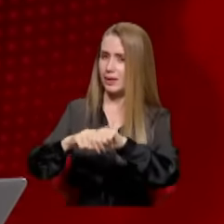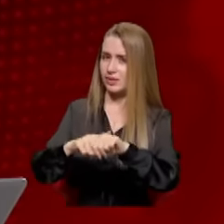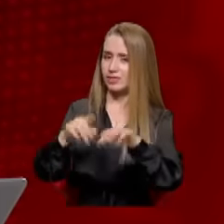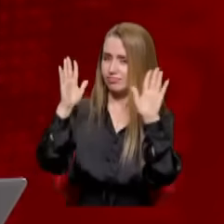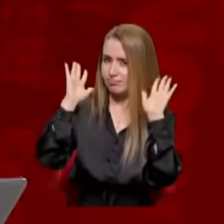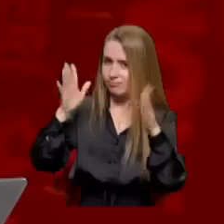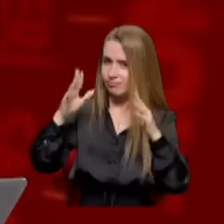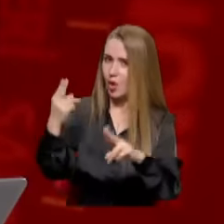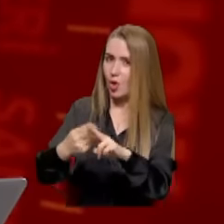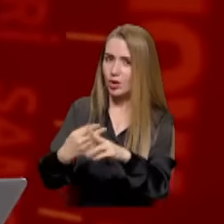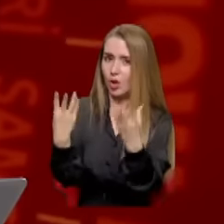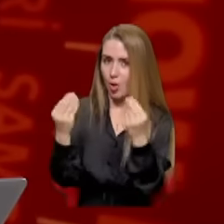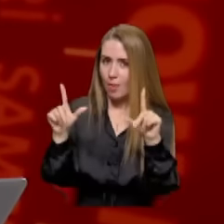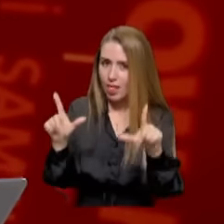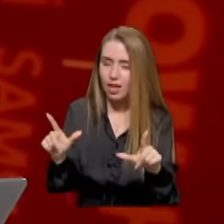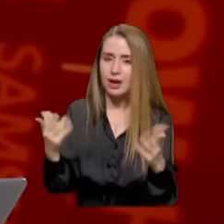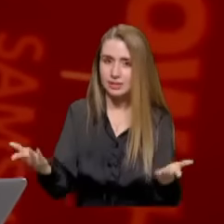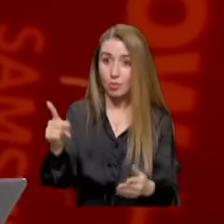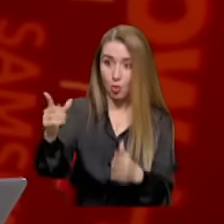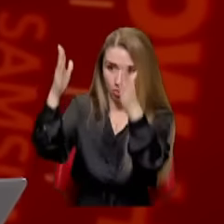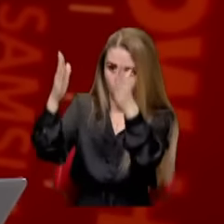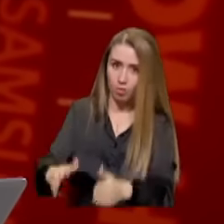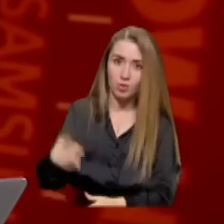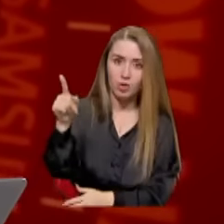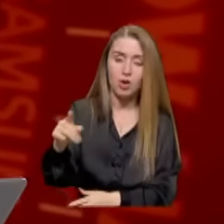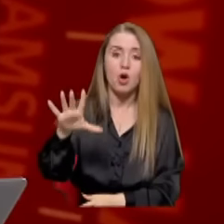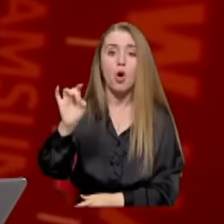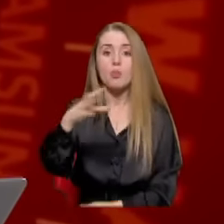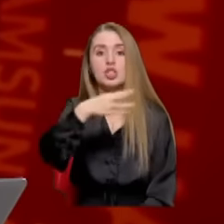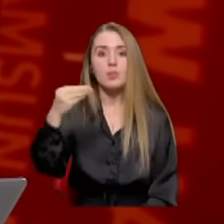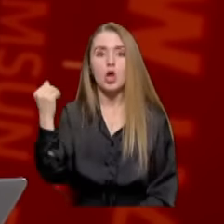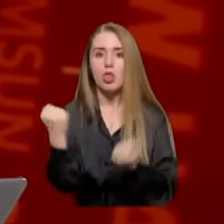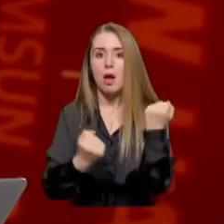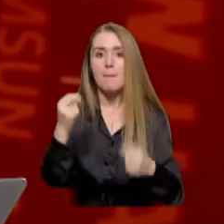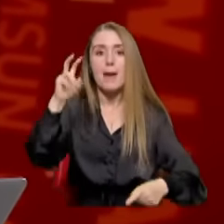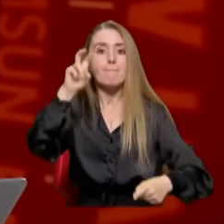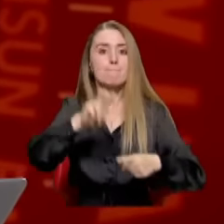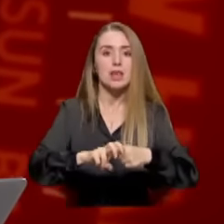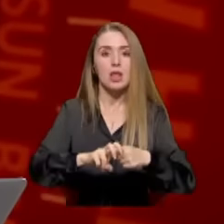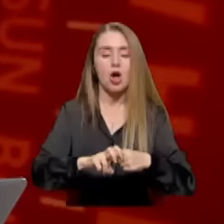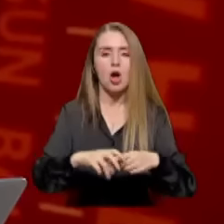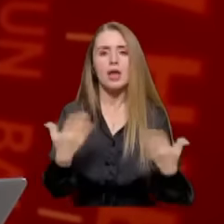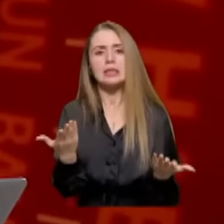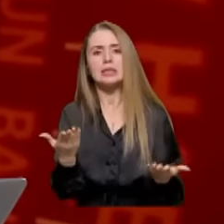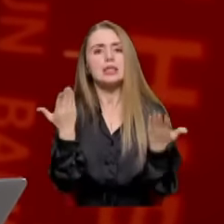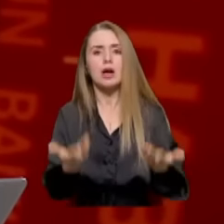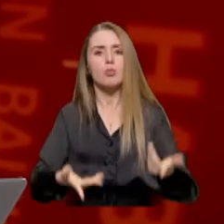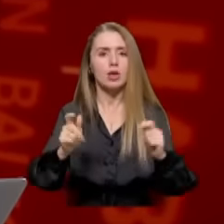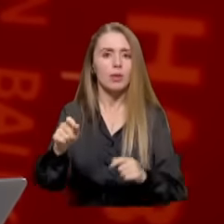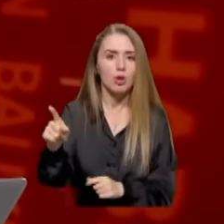ve örnek olması bununla gereken bir kişi ya, 15 milyonluk aracı binmeyi içine nasıl